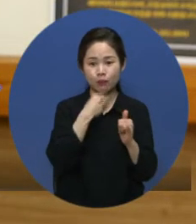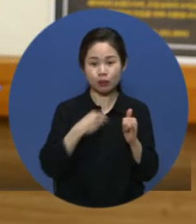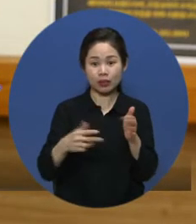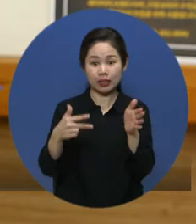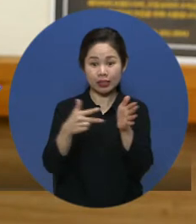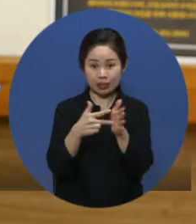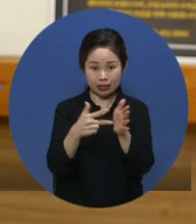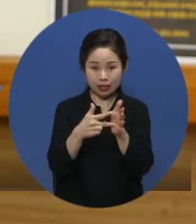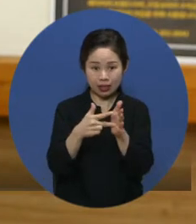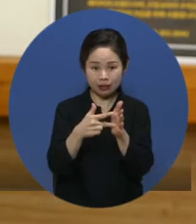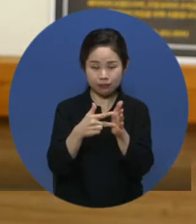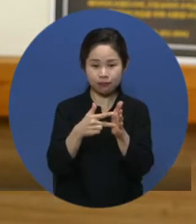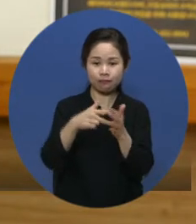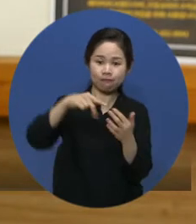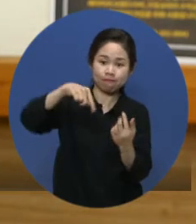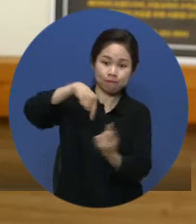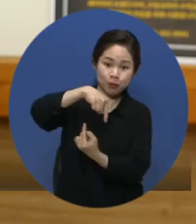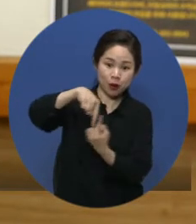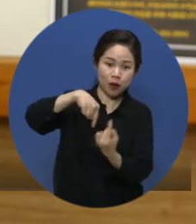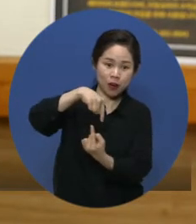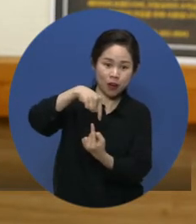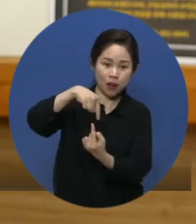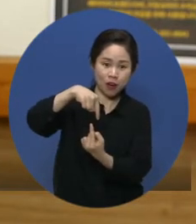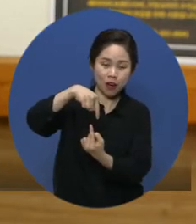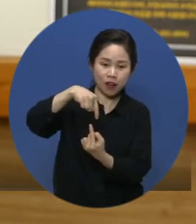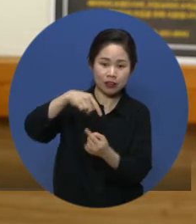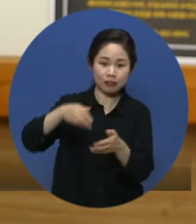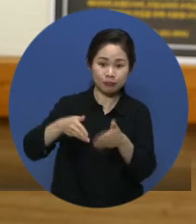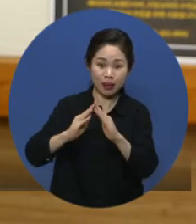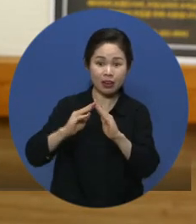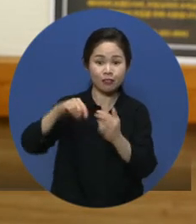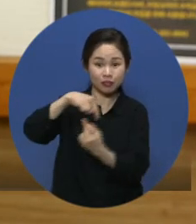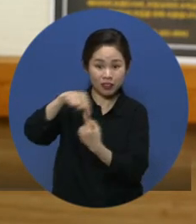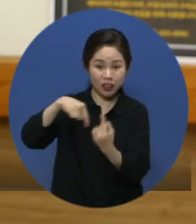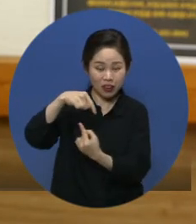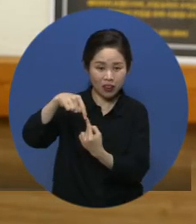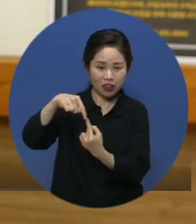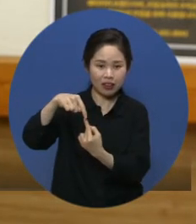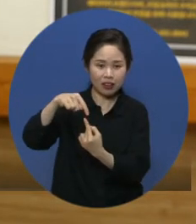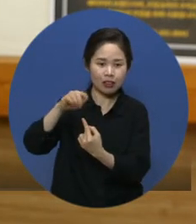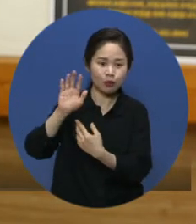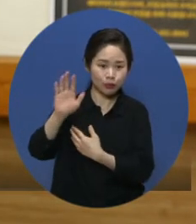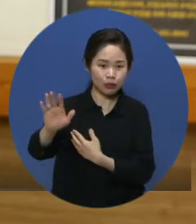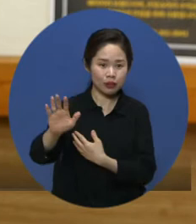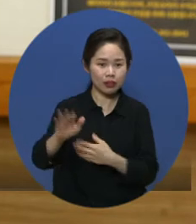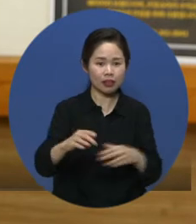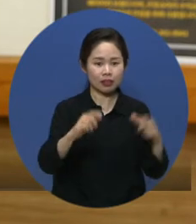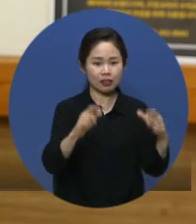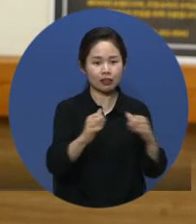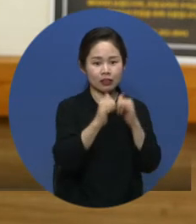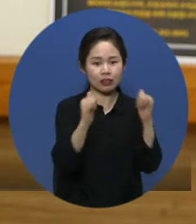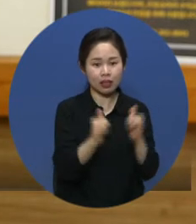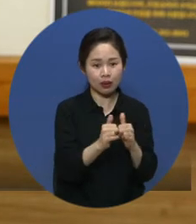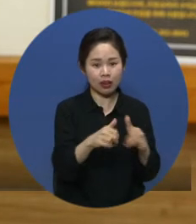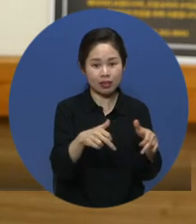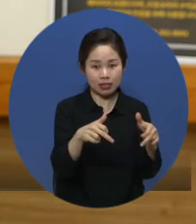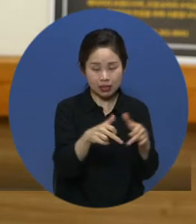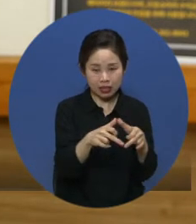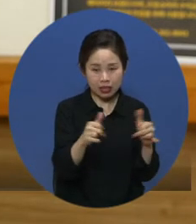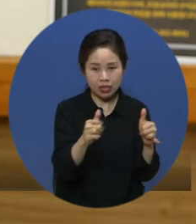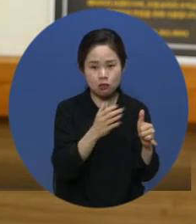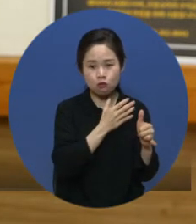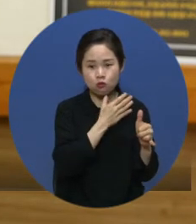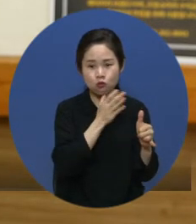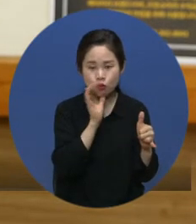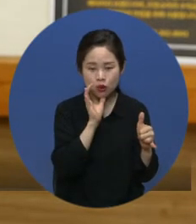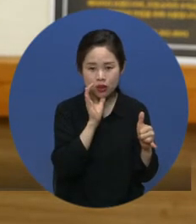운영되면서 지역사회에 있는 장애인과 노인을 섬기는 것을 처음에